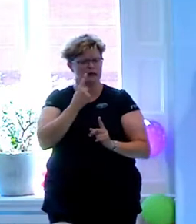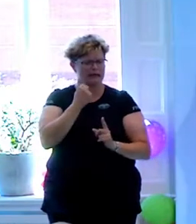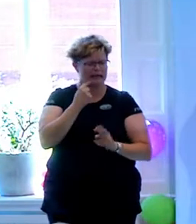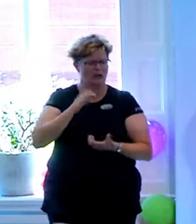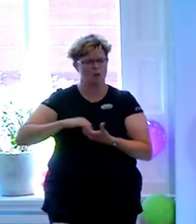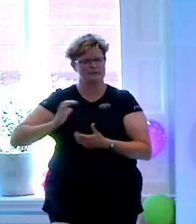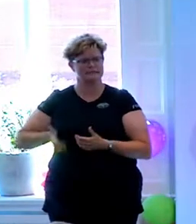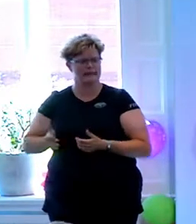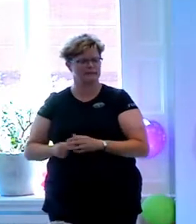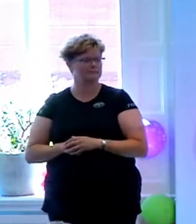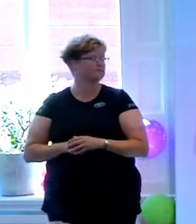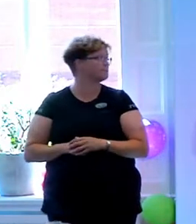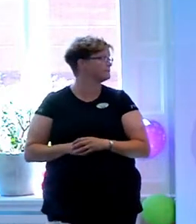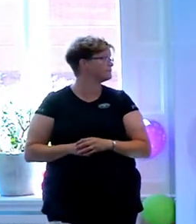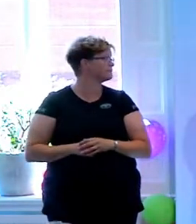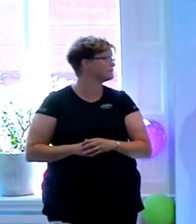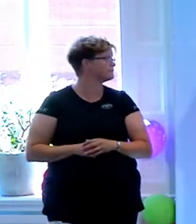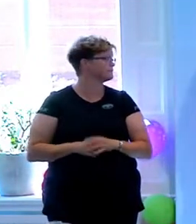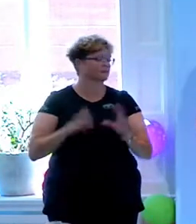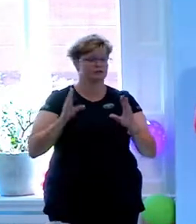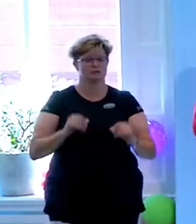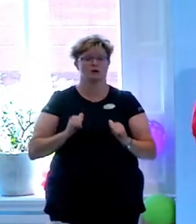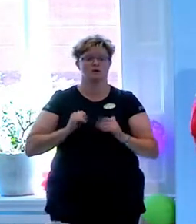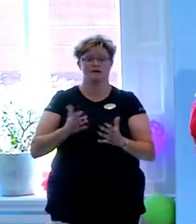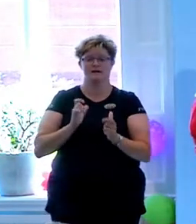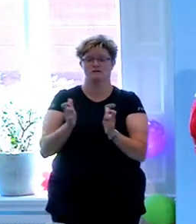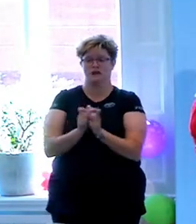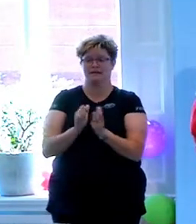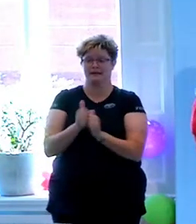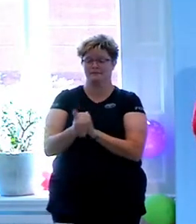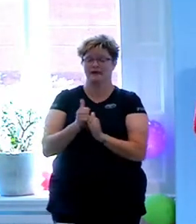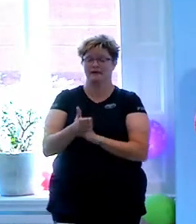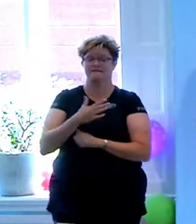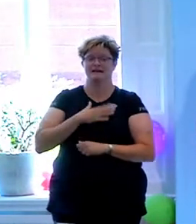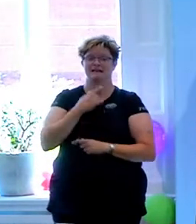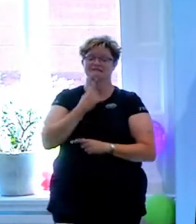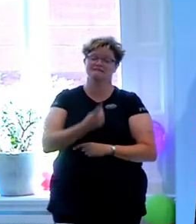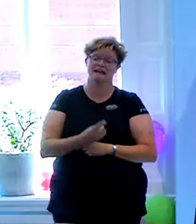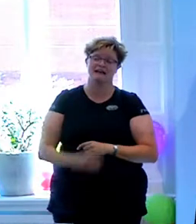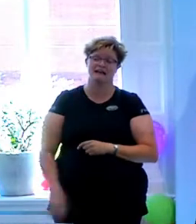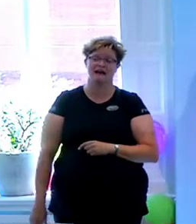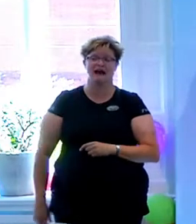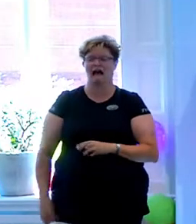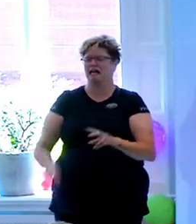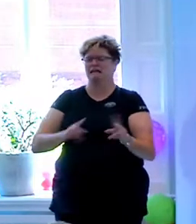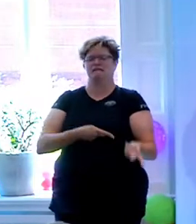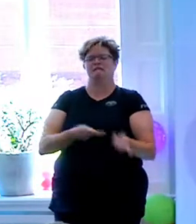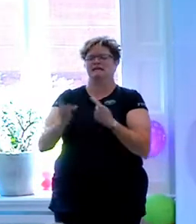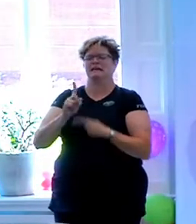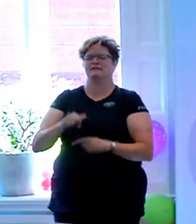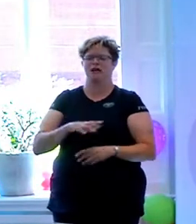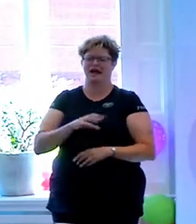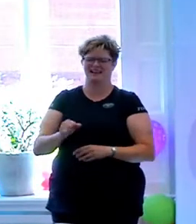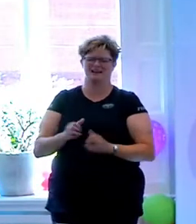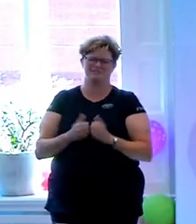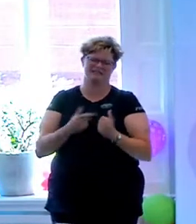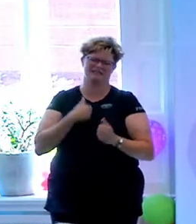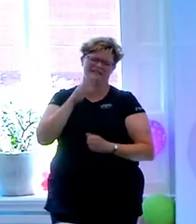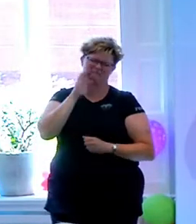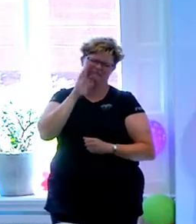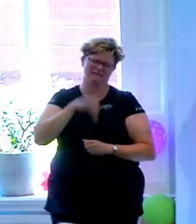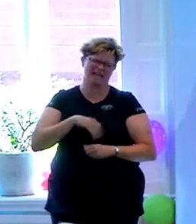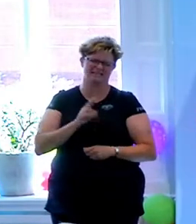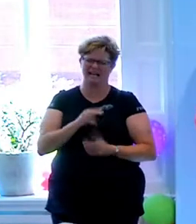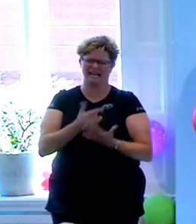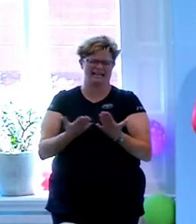killar respektive tjejer? Det är klart att man som föreningsrepresentant vill säga att det är liksom lika för alla. Men vi vet ju att verkligheten är